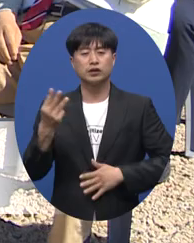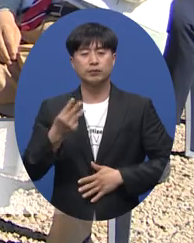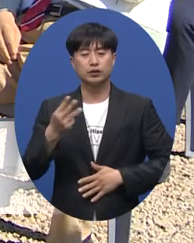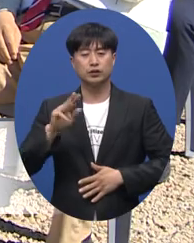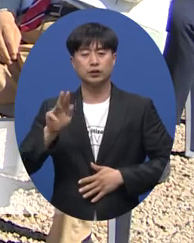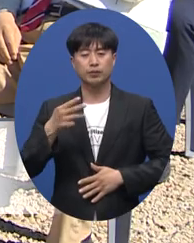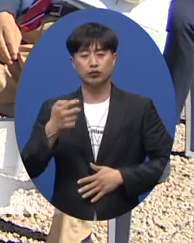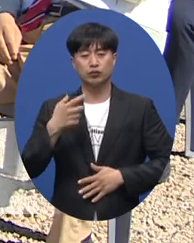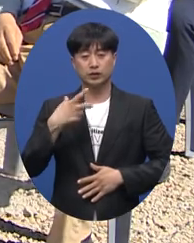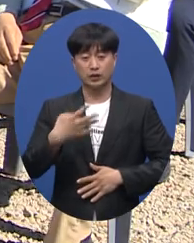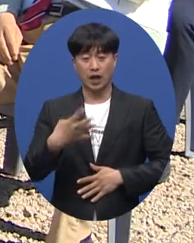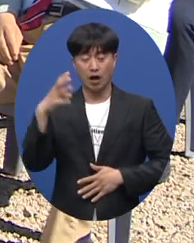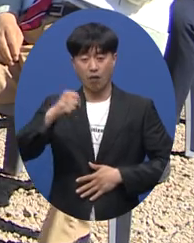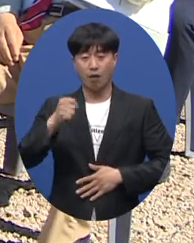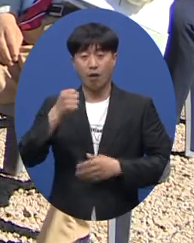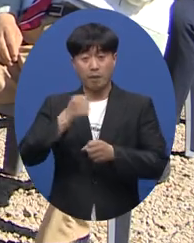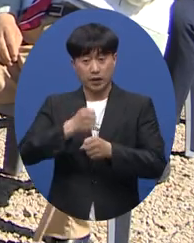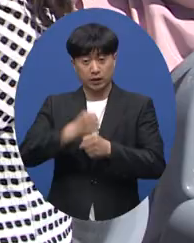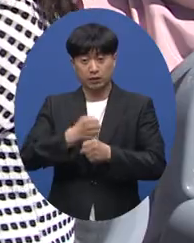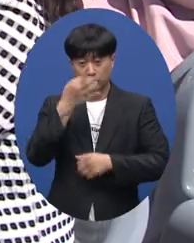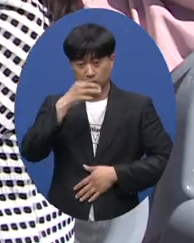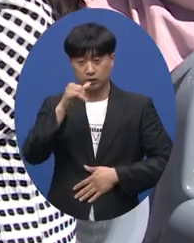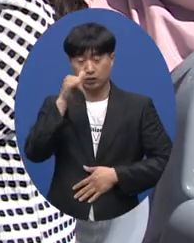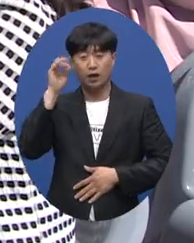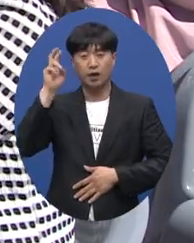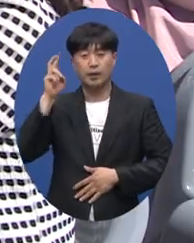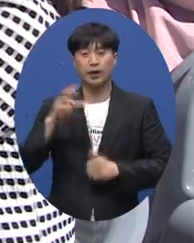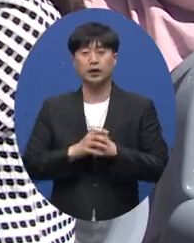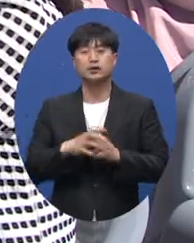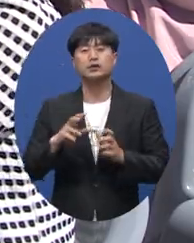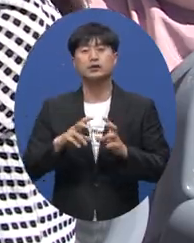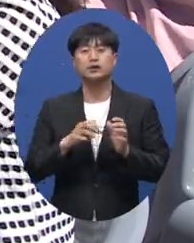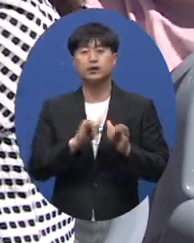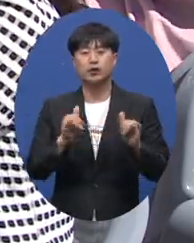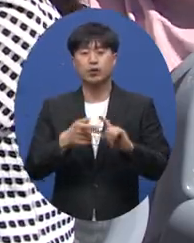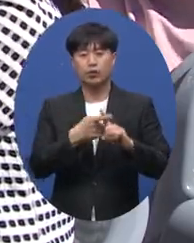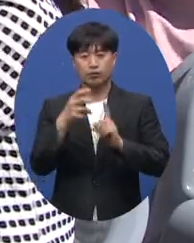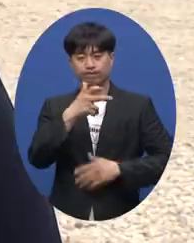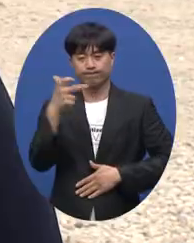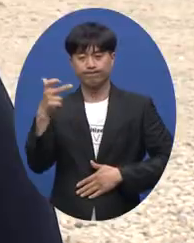3,364억 원의 생산 효과가 발생할 것으로 전망돼 주민들의 관심 또한 큽니다.